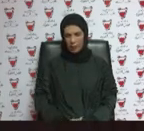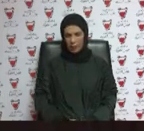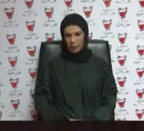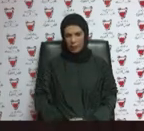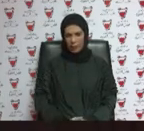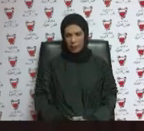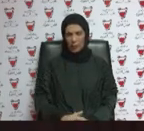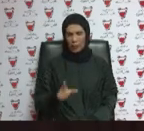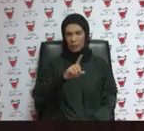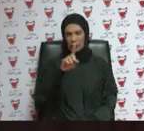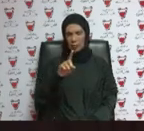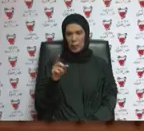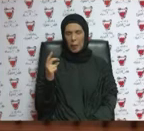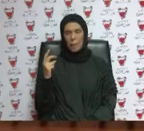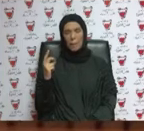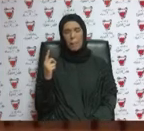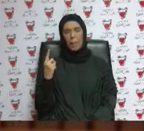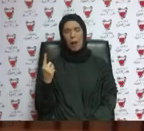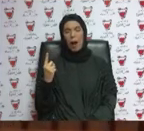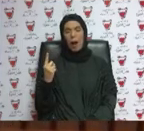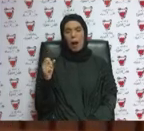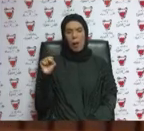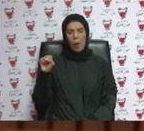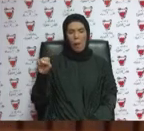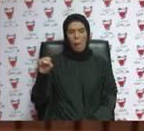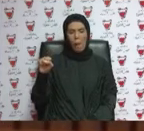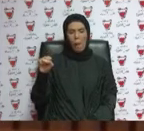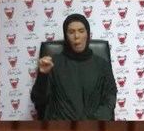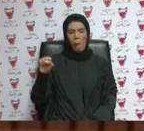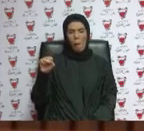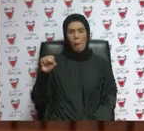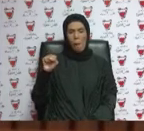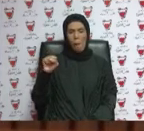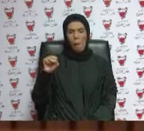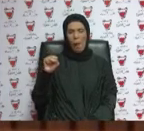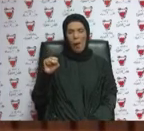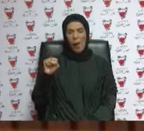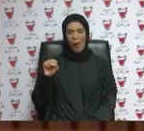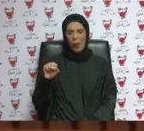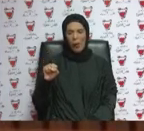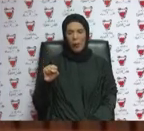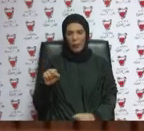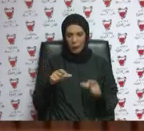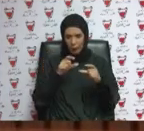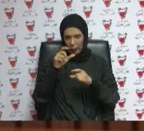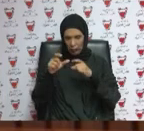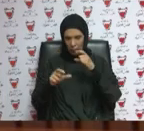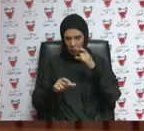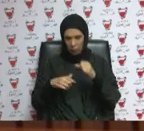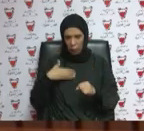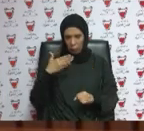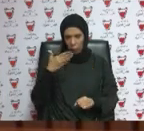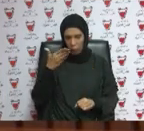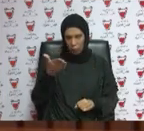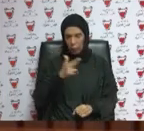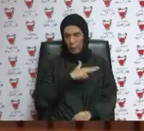السؤال الأول يتعلق ب مدى مراقبة تنفيذ هذه المبادرات؟ الحكومة